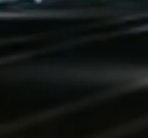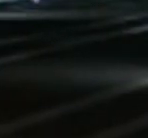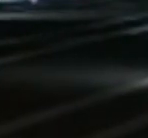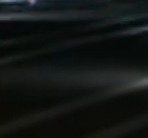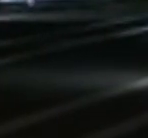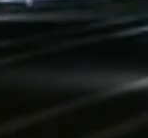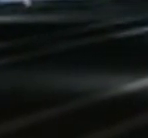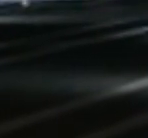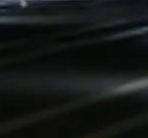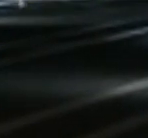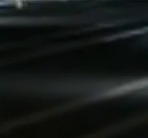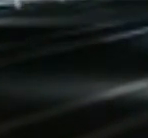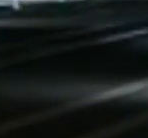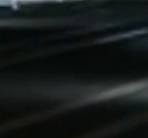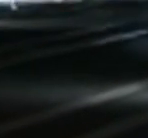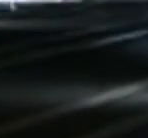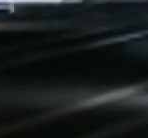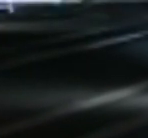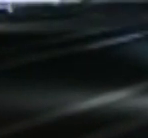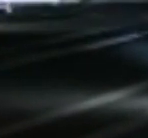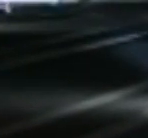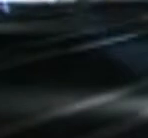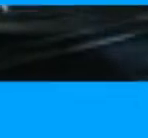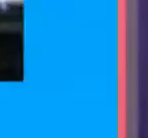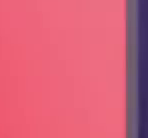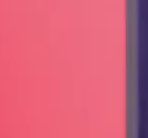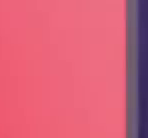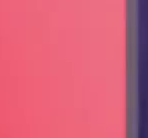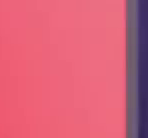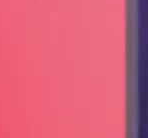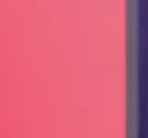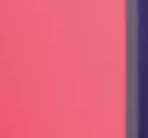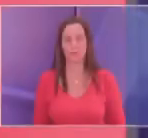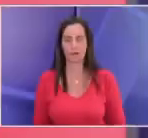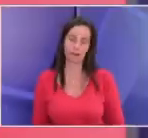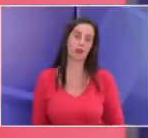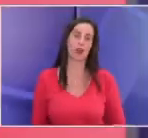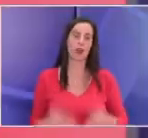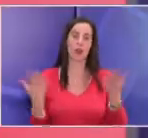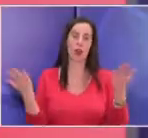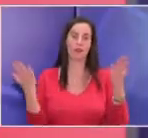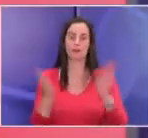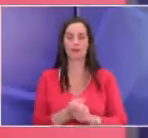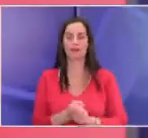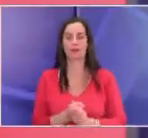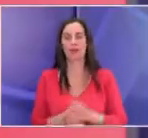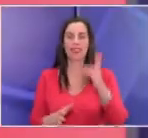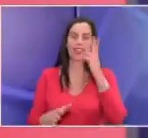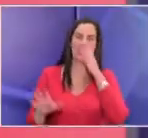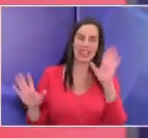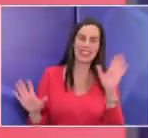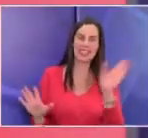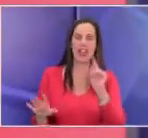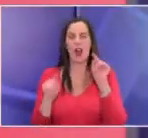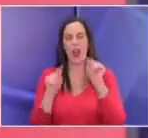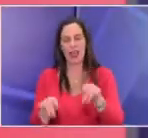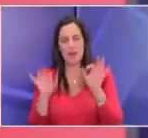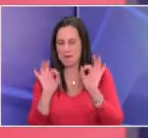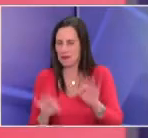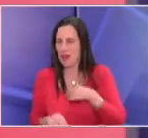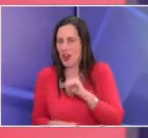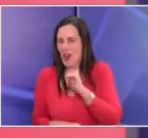אברה מנגיסטו. אפשר להתעדכן לגבי כל הדברים שאנחנו עושים, אירועים שקורים. איך